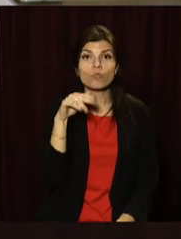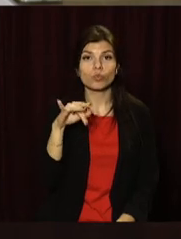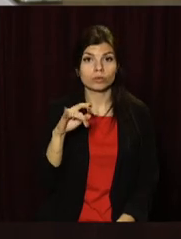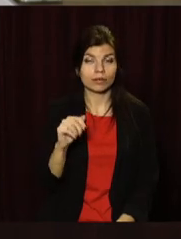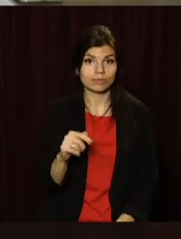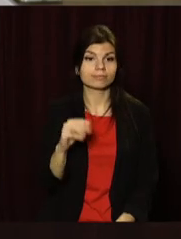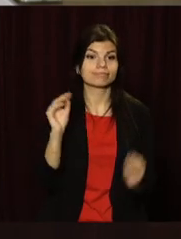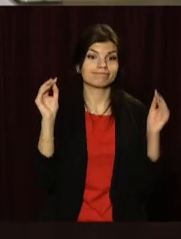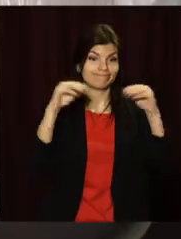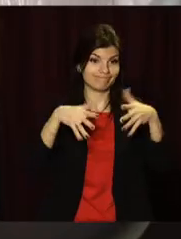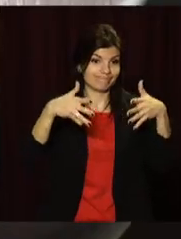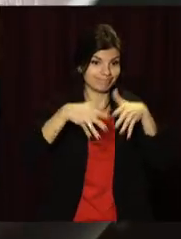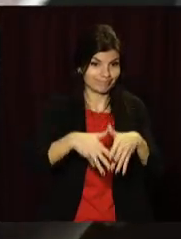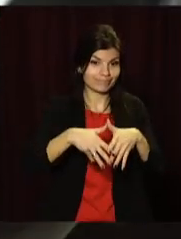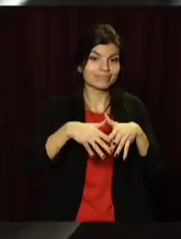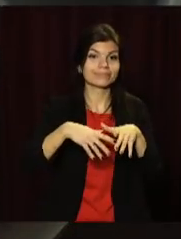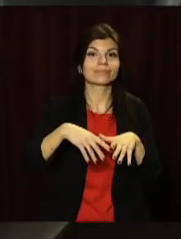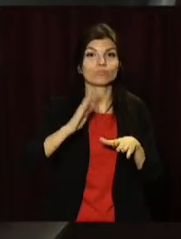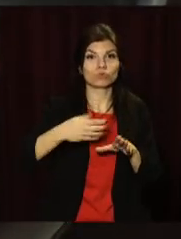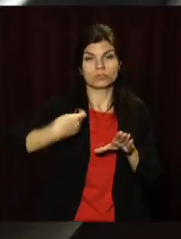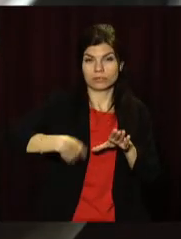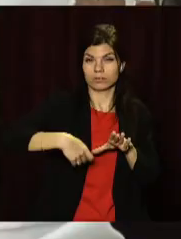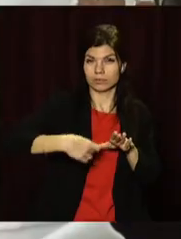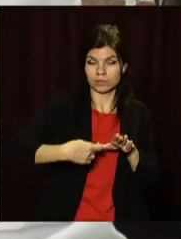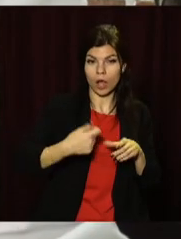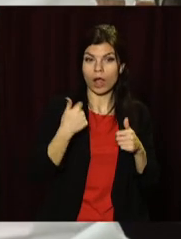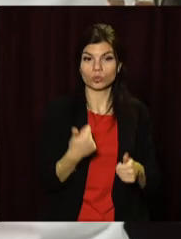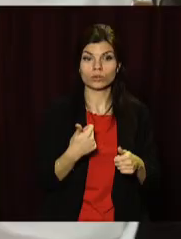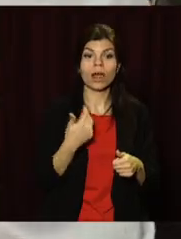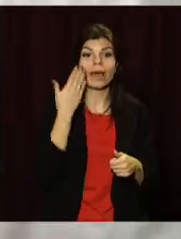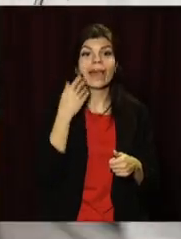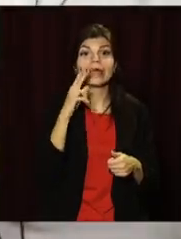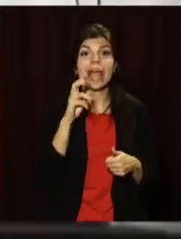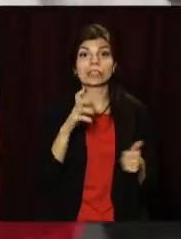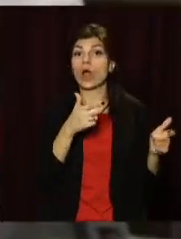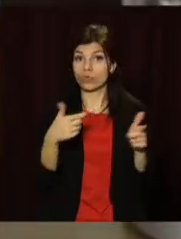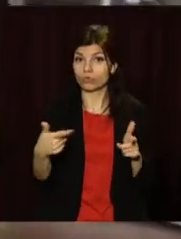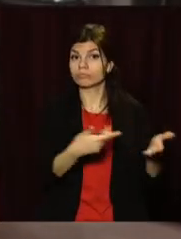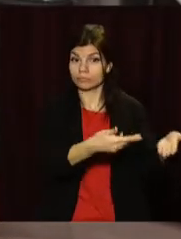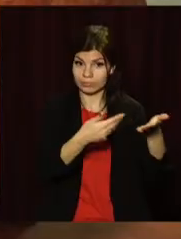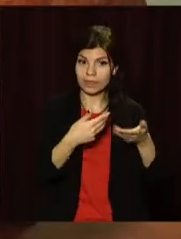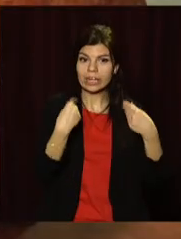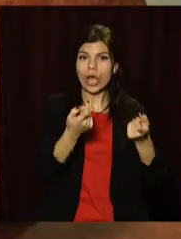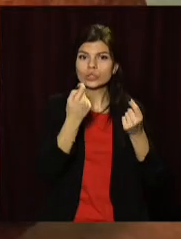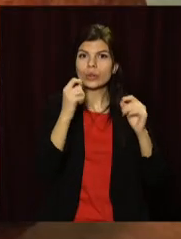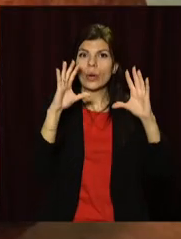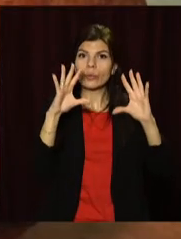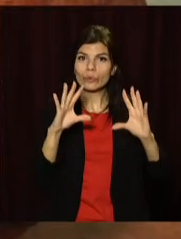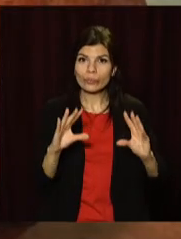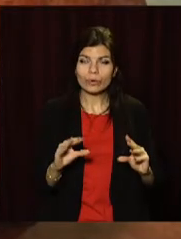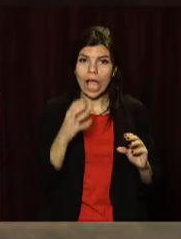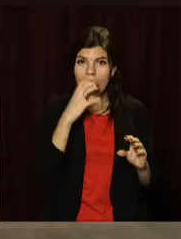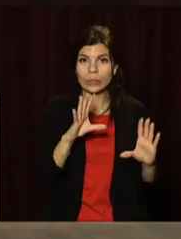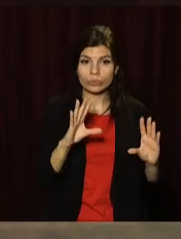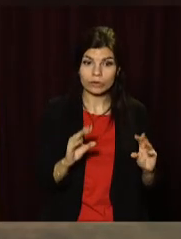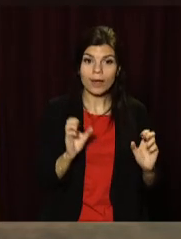помістимо і білок, і сахарну пудру в діжу і будемо вимішувати. Готовий кекс дістаємо з духовки та даємо трохи охолодитися. А